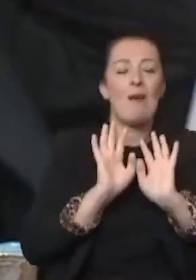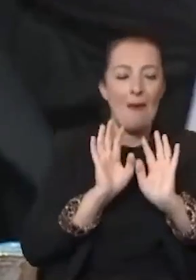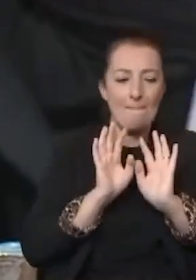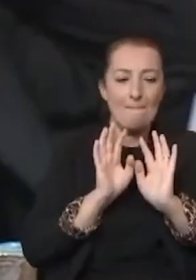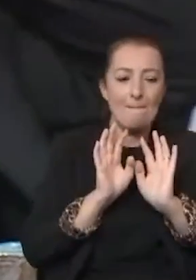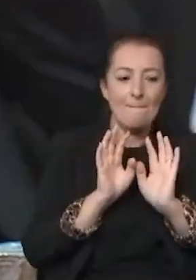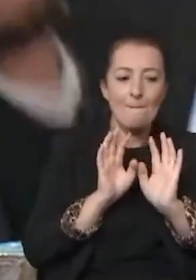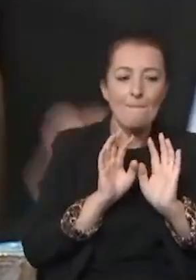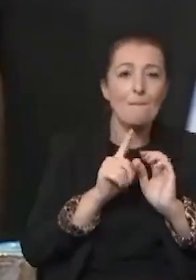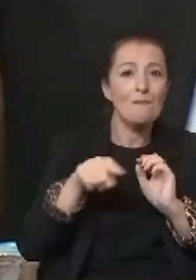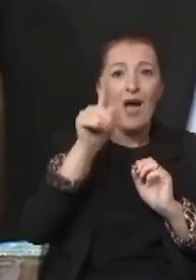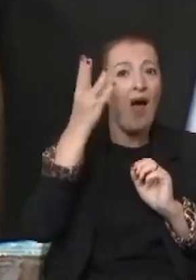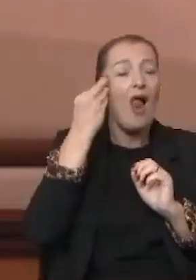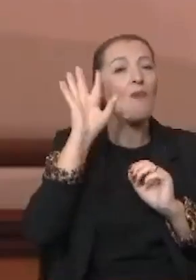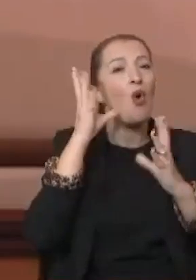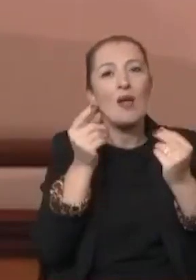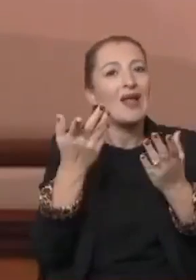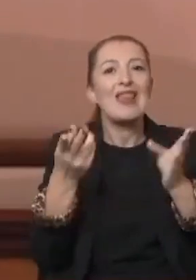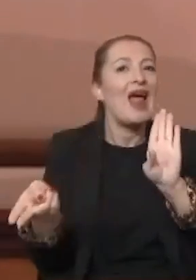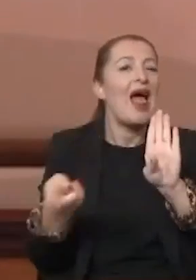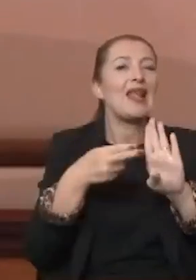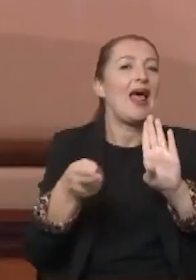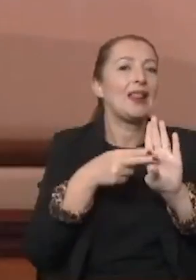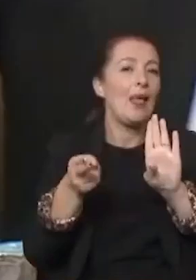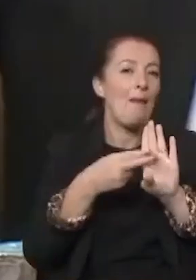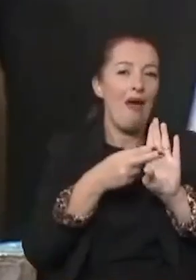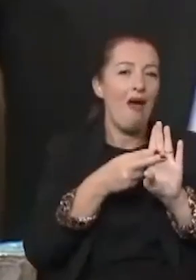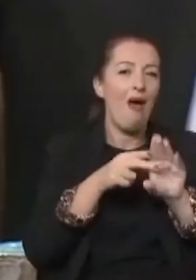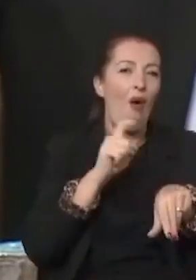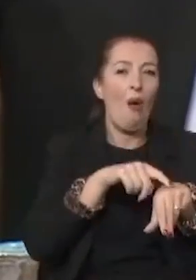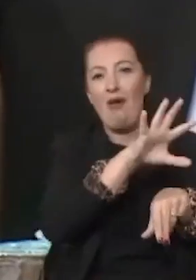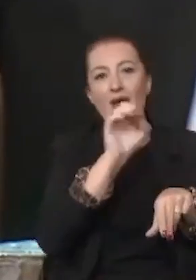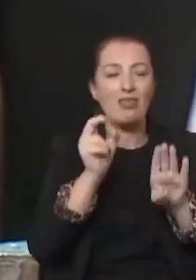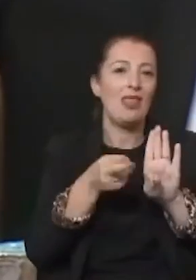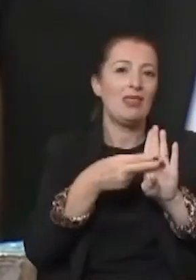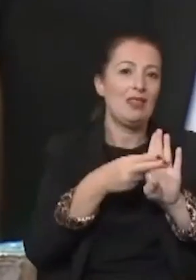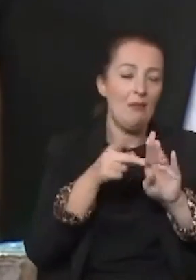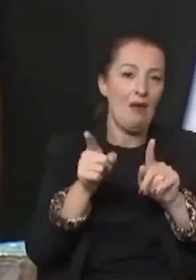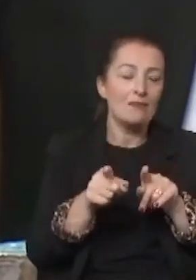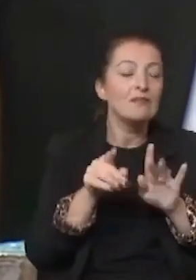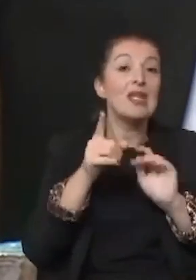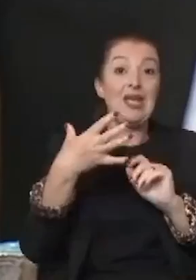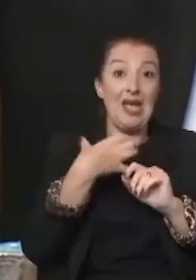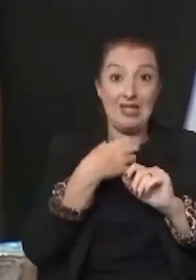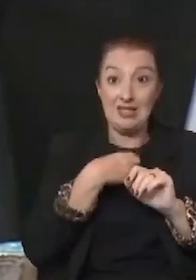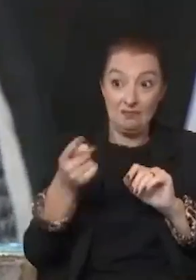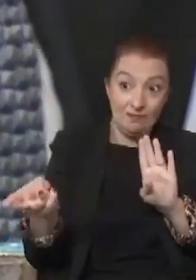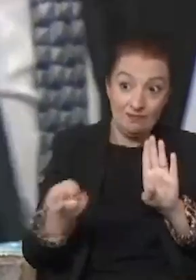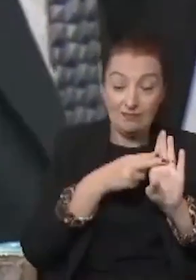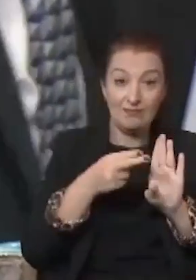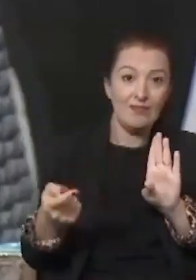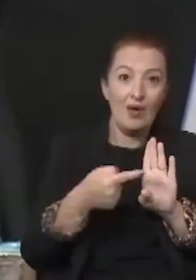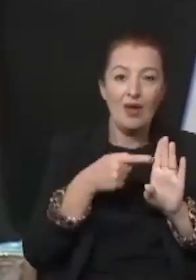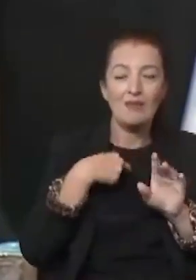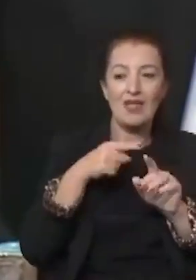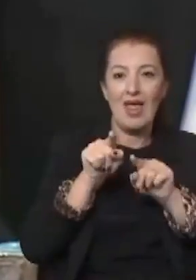falan yazdım. Mention falan deyip de anlamayanlar olabilir. Bunu etiketleme diyelim. Söyleyeyim. Etiketleme diyelim. Ama tabii ki de kendisinin göreceğini bildiğim için evet. Birbirimizi takip